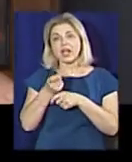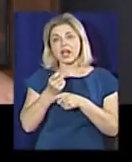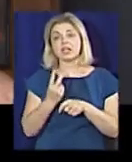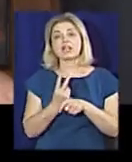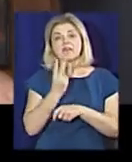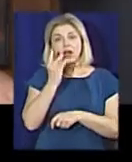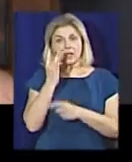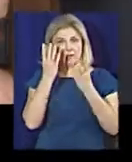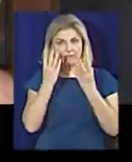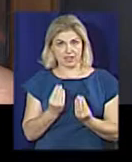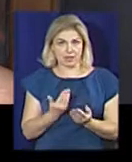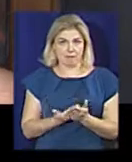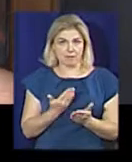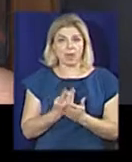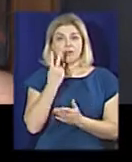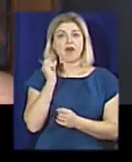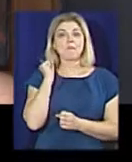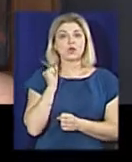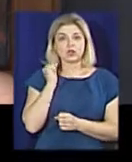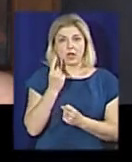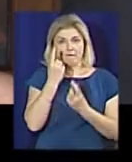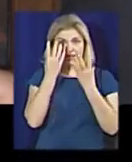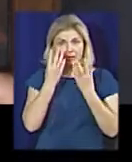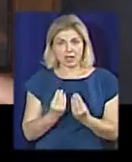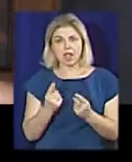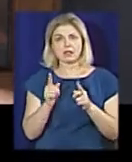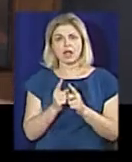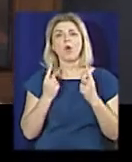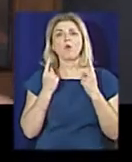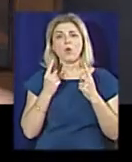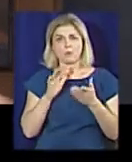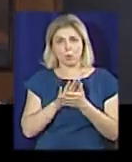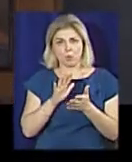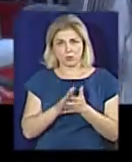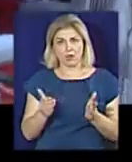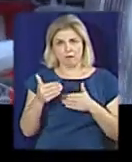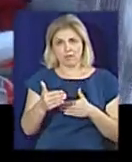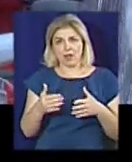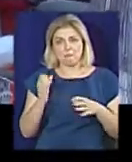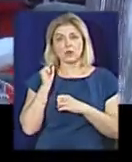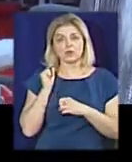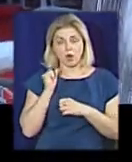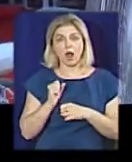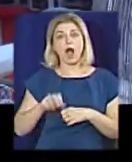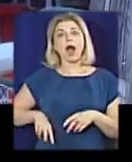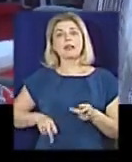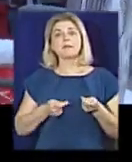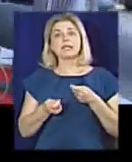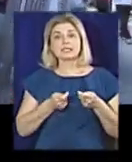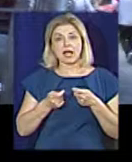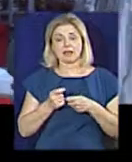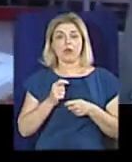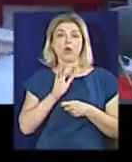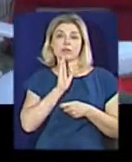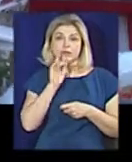2 рази на день приблизно, 2 мішки десь в день ось цих великих сміттєвих. Якось так. А от адміністраторка Олена Іванова